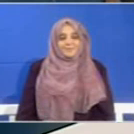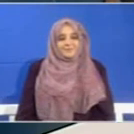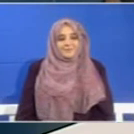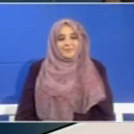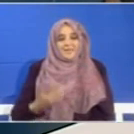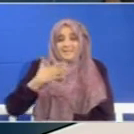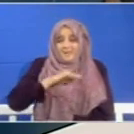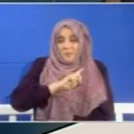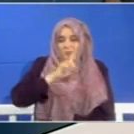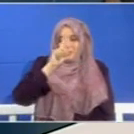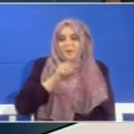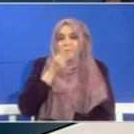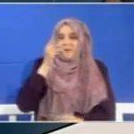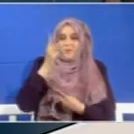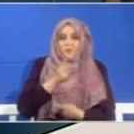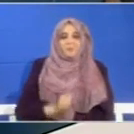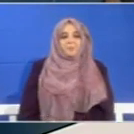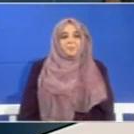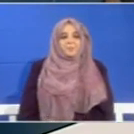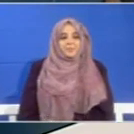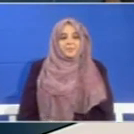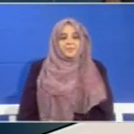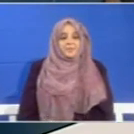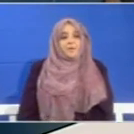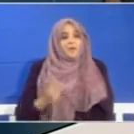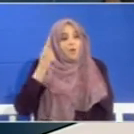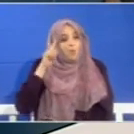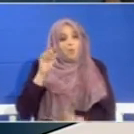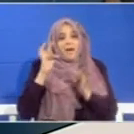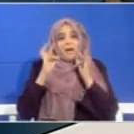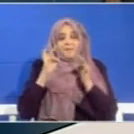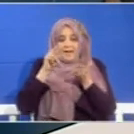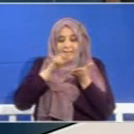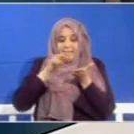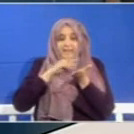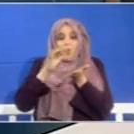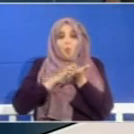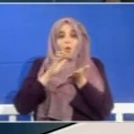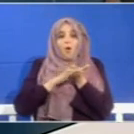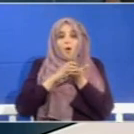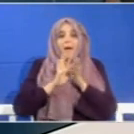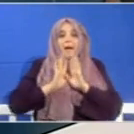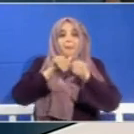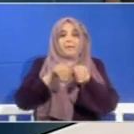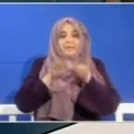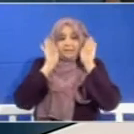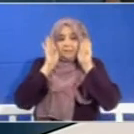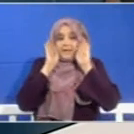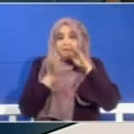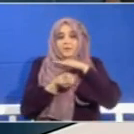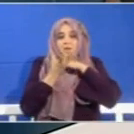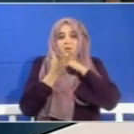حبيت نسأل الشيخ على قراءة القرآن بعد صلاة الفجر. يعني لما تكون فيها